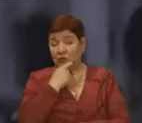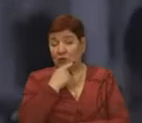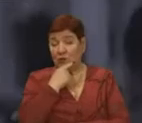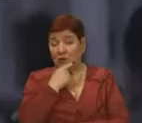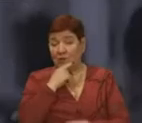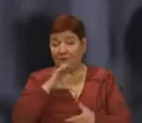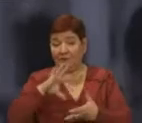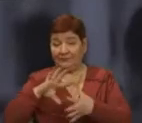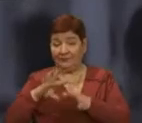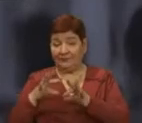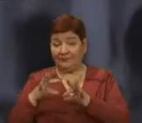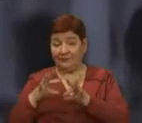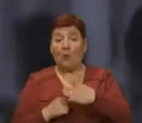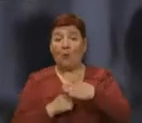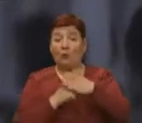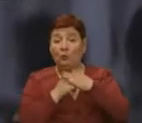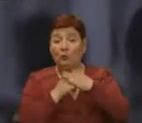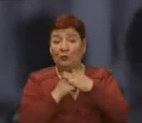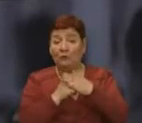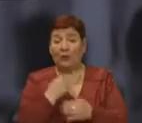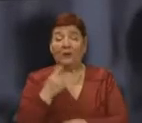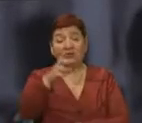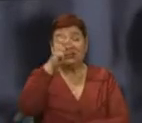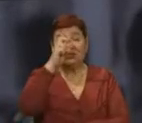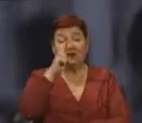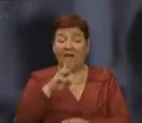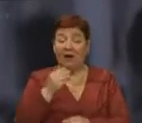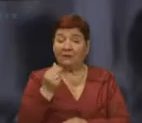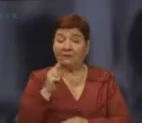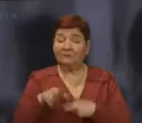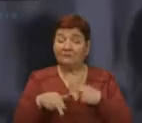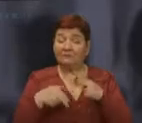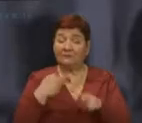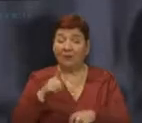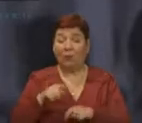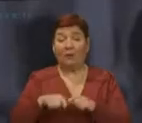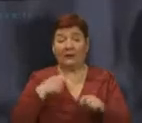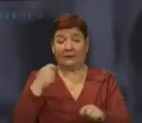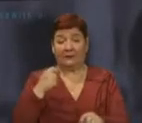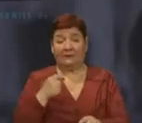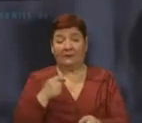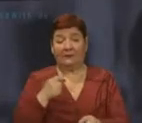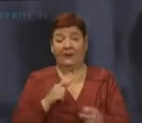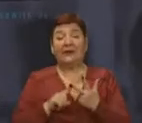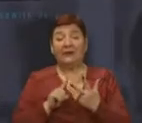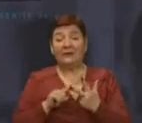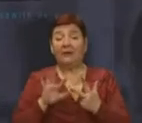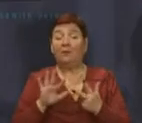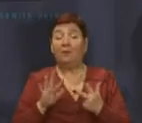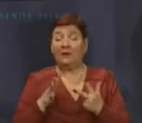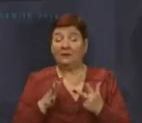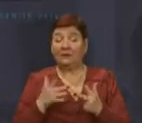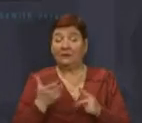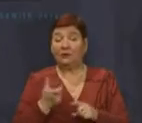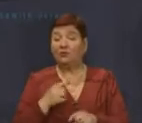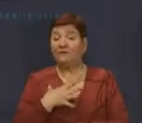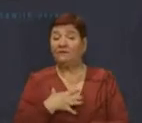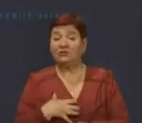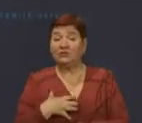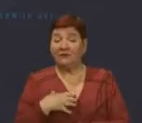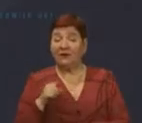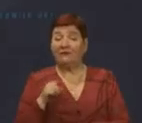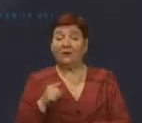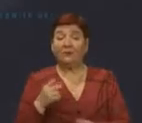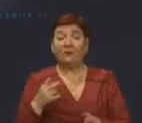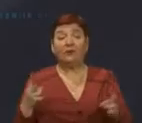обґрунтованого. Певним чином держава їм компенсуватиме збитки. Третій момент, дуже важливий, він